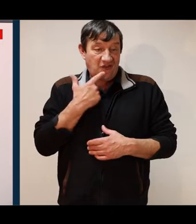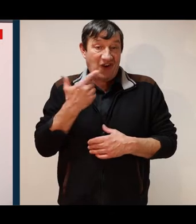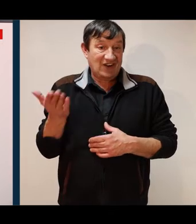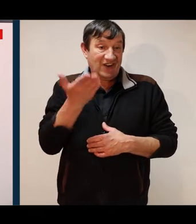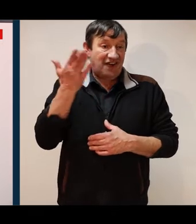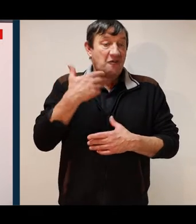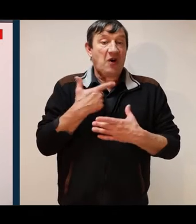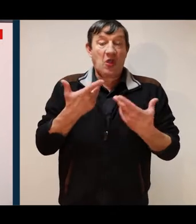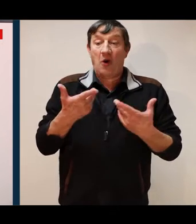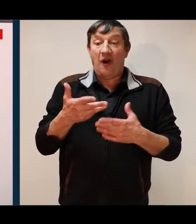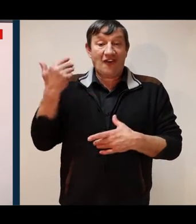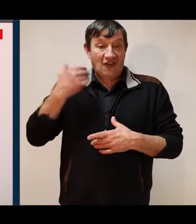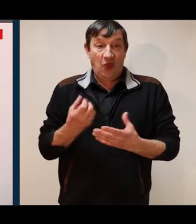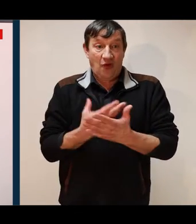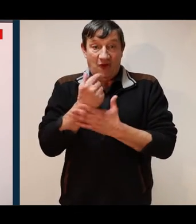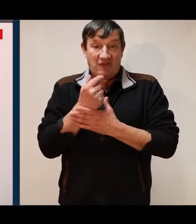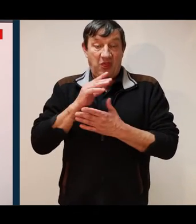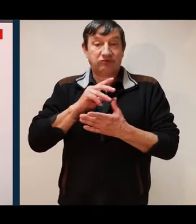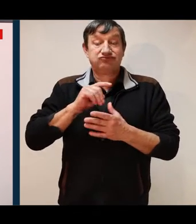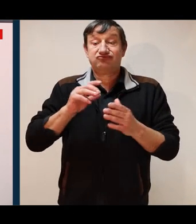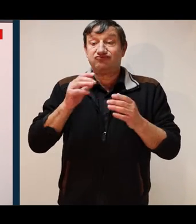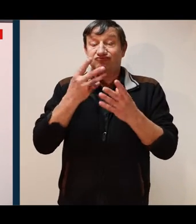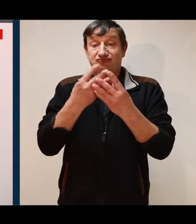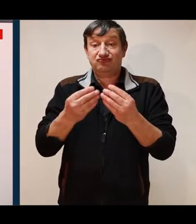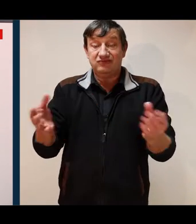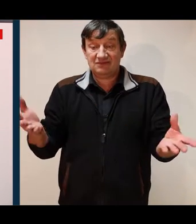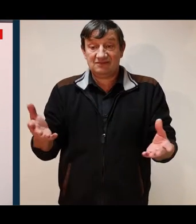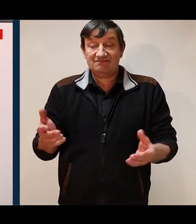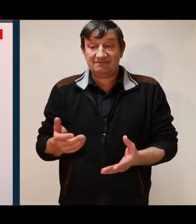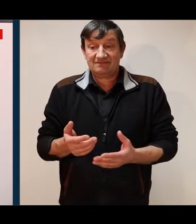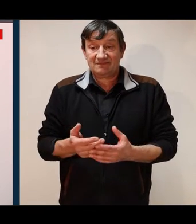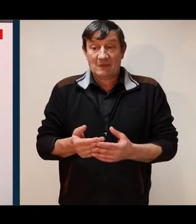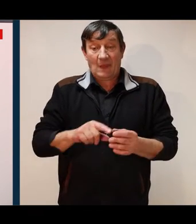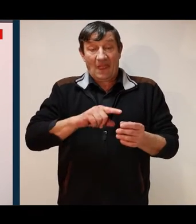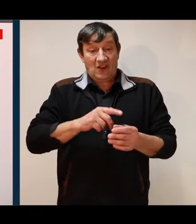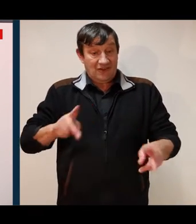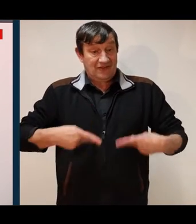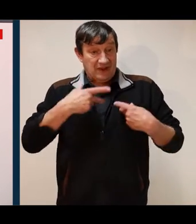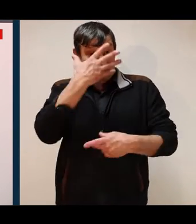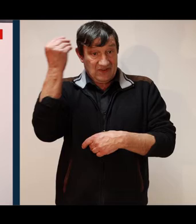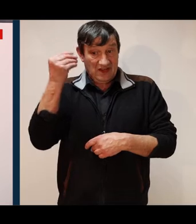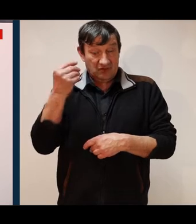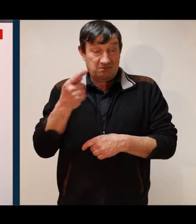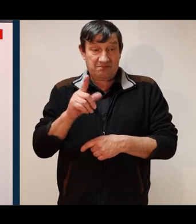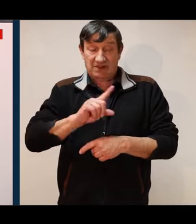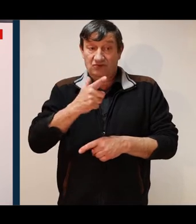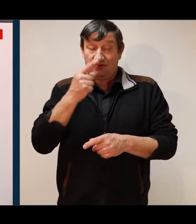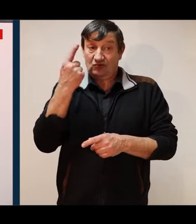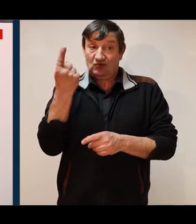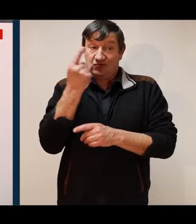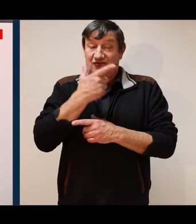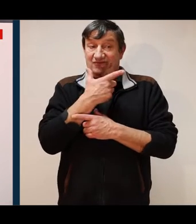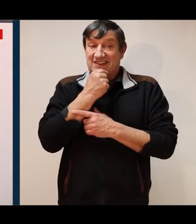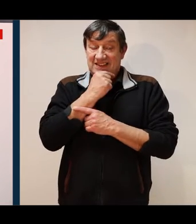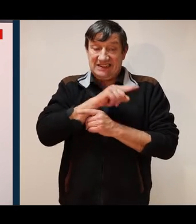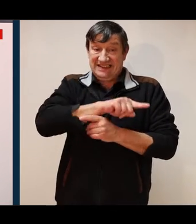l'innovation et que finalement maintenant on a d'autres attentes. Donc, quand je suis dans ma vie professionnelle, c'est pas toujours évident de savoir si